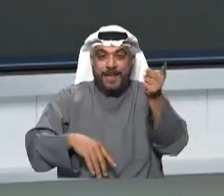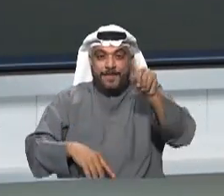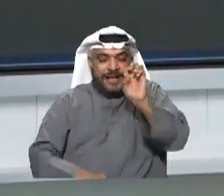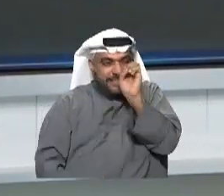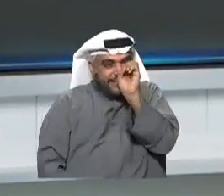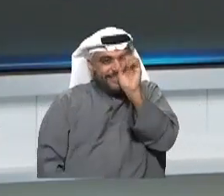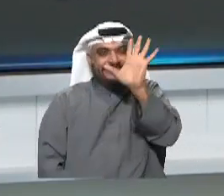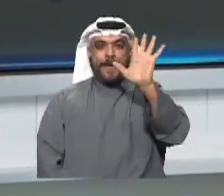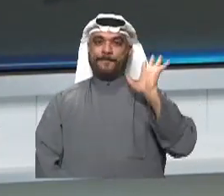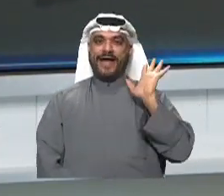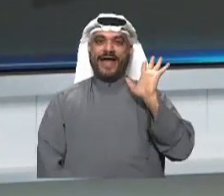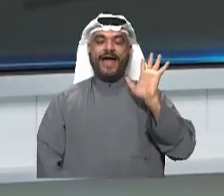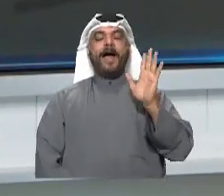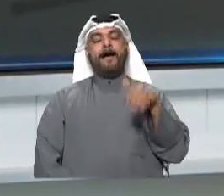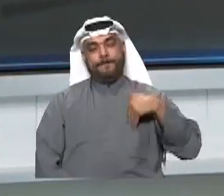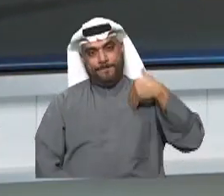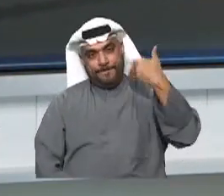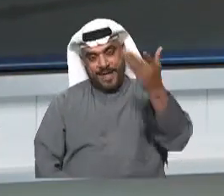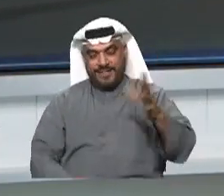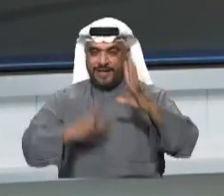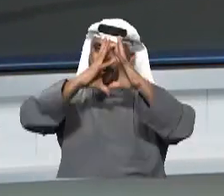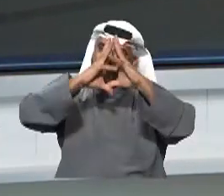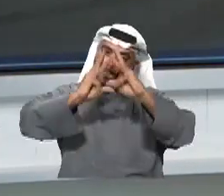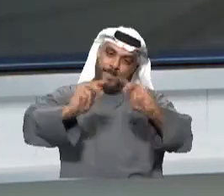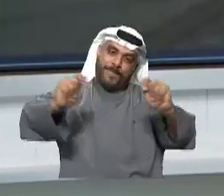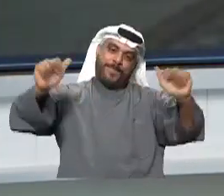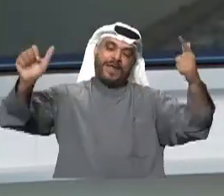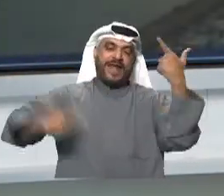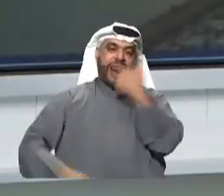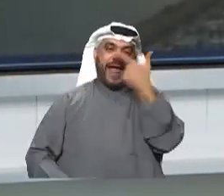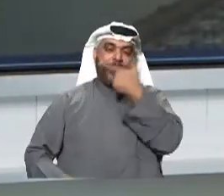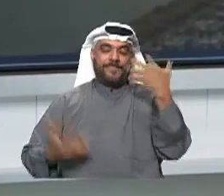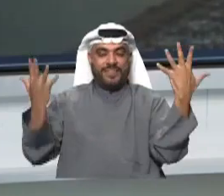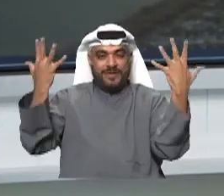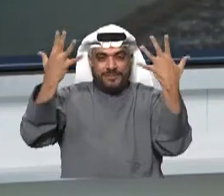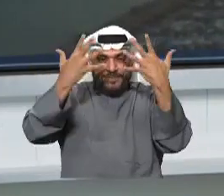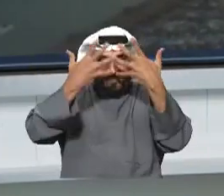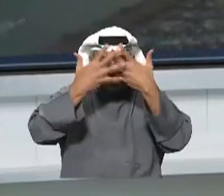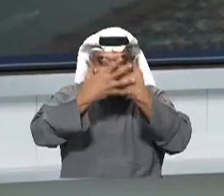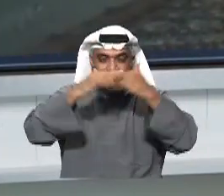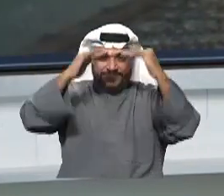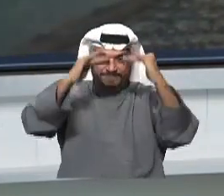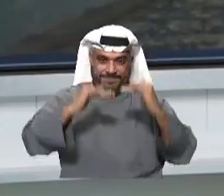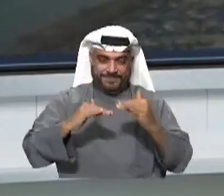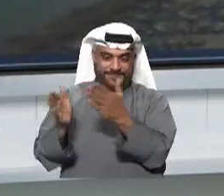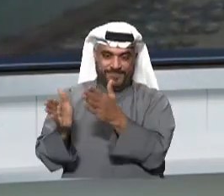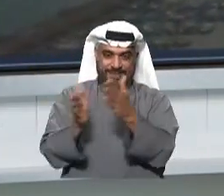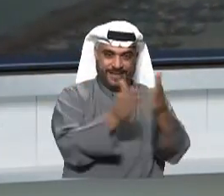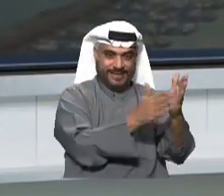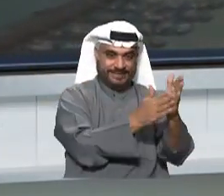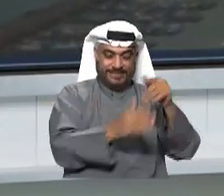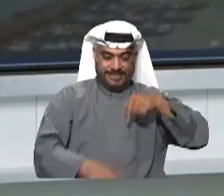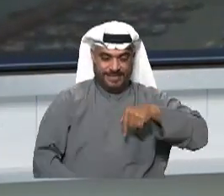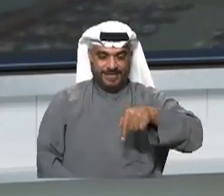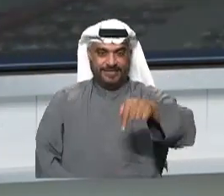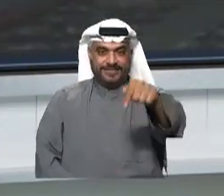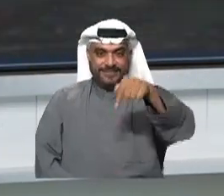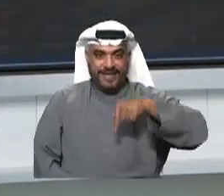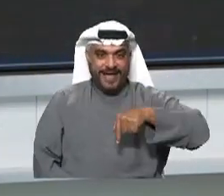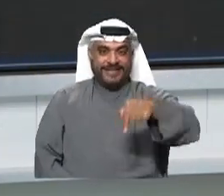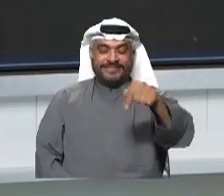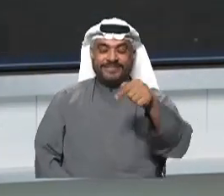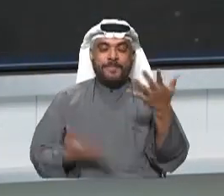من يوم الغد من بعدها راح يبدين قشع الضباب تدريجيا بالنسبه لاجواءنا القادمه خلال الايام القليله